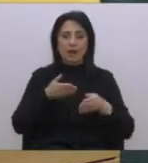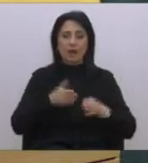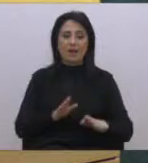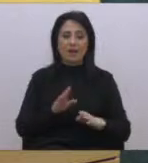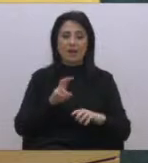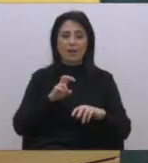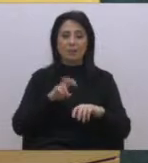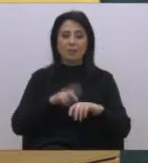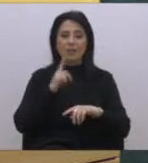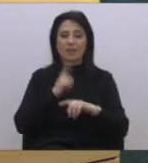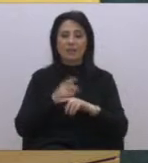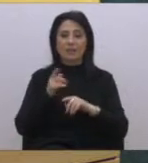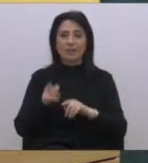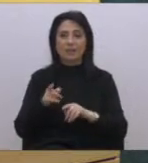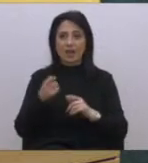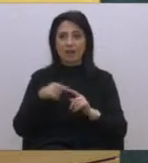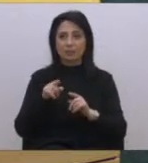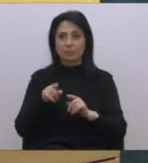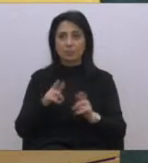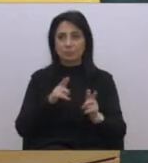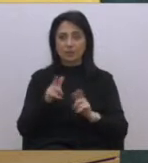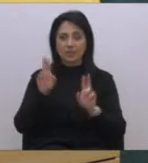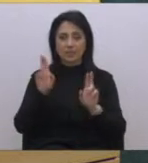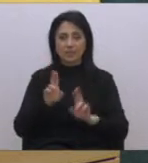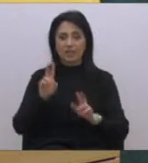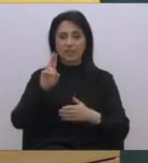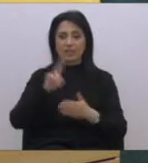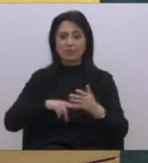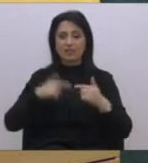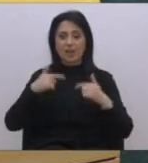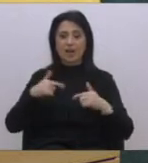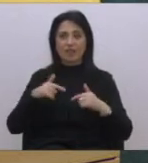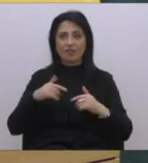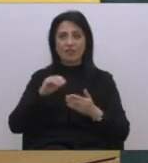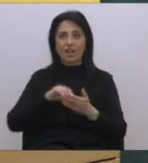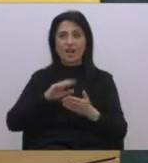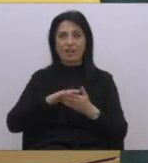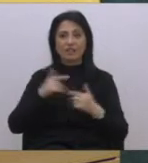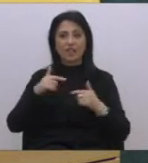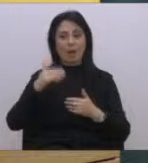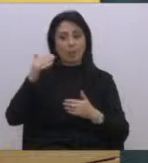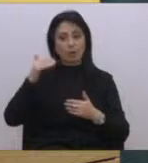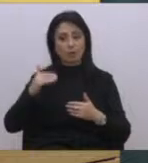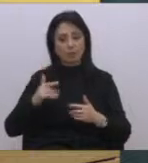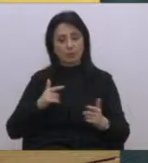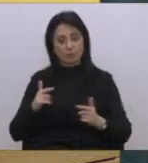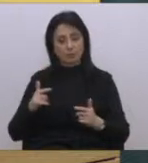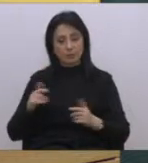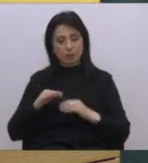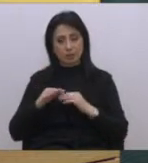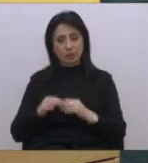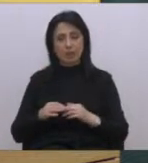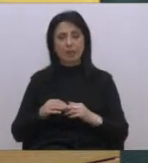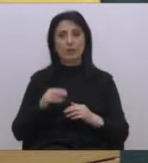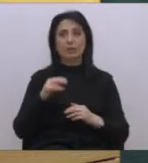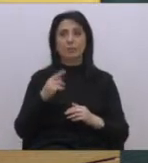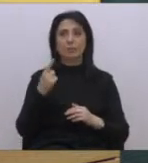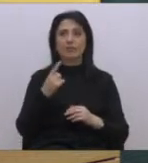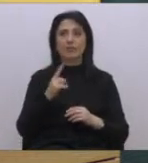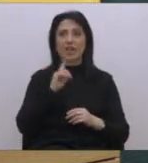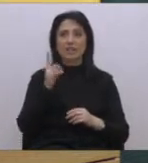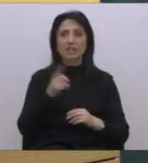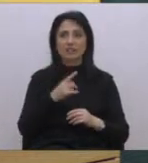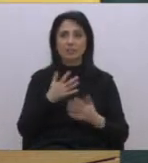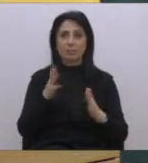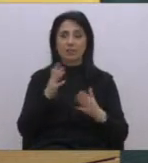profesiul ganui tarabis standard avism om za debase, certificații o gamut de bis, sa registrați o gamut de bis, mom za debate chat areba, irvot os,